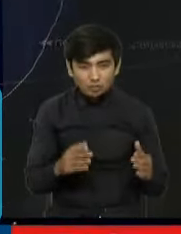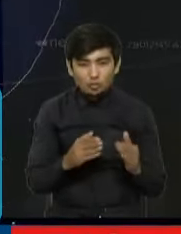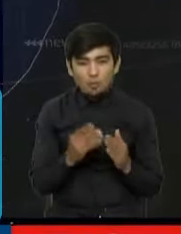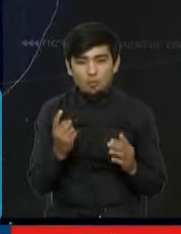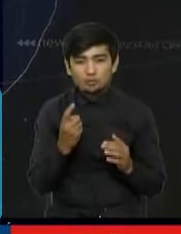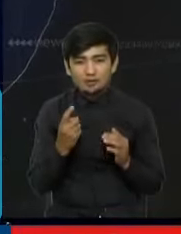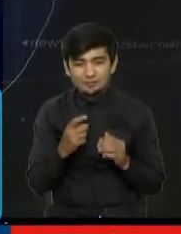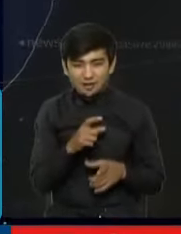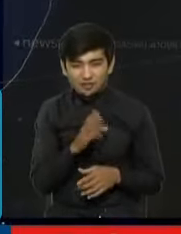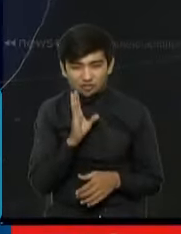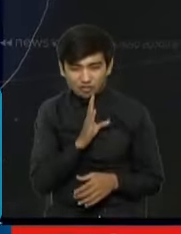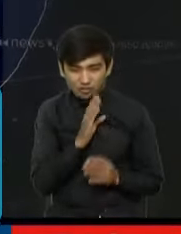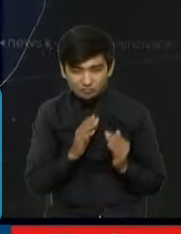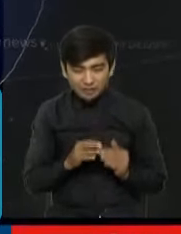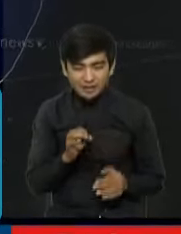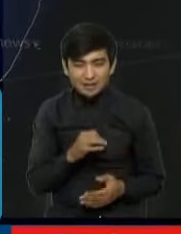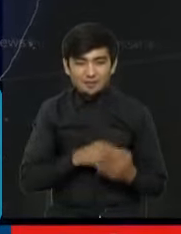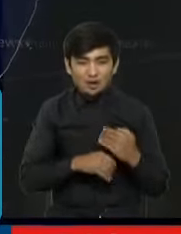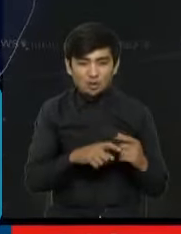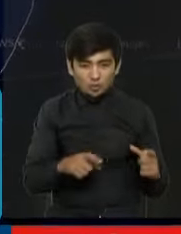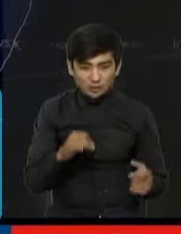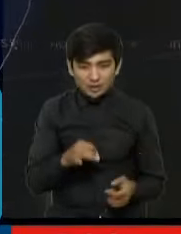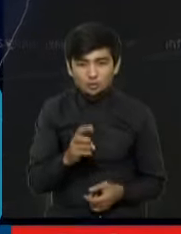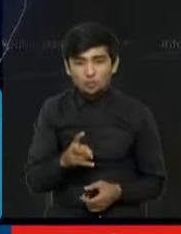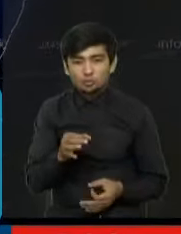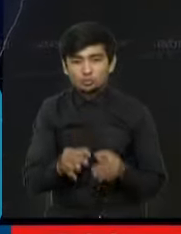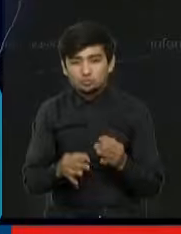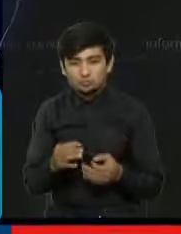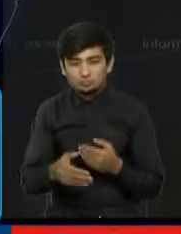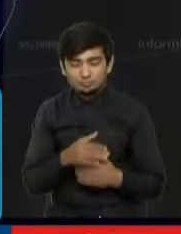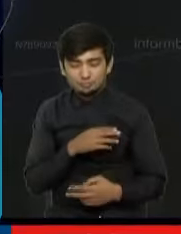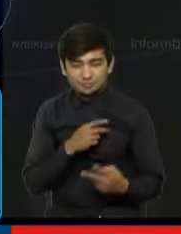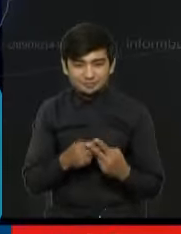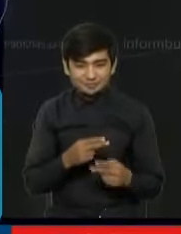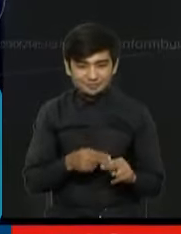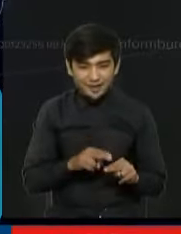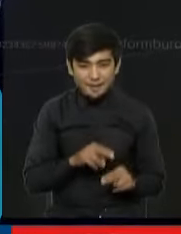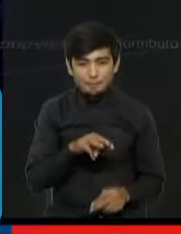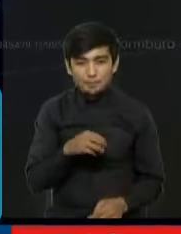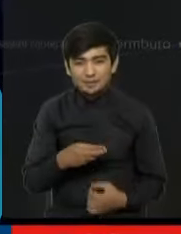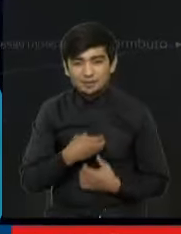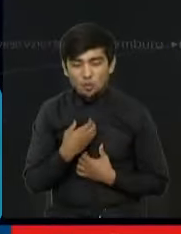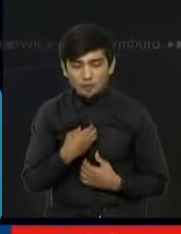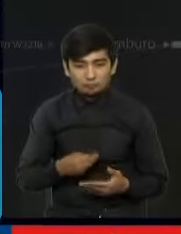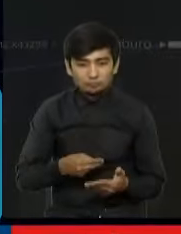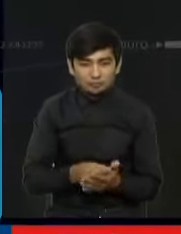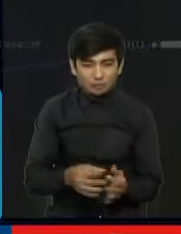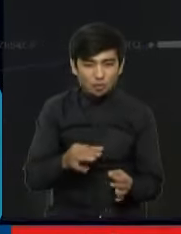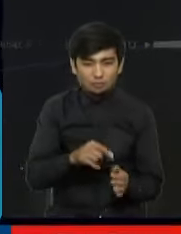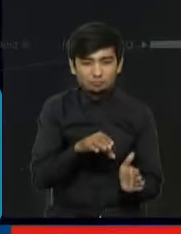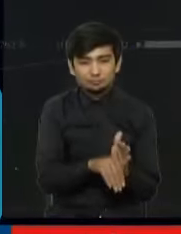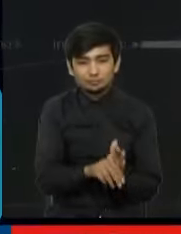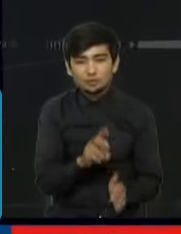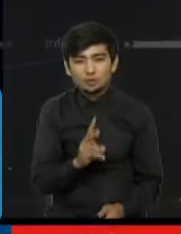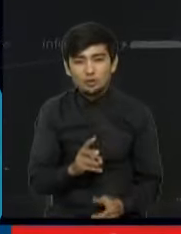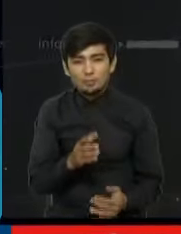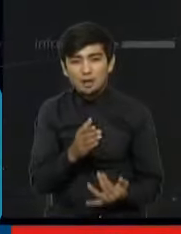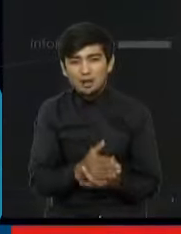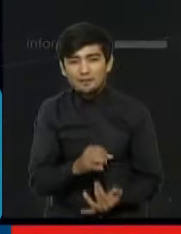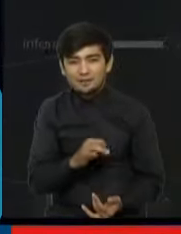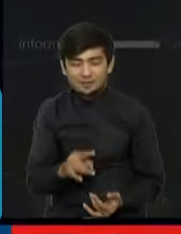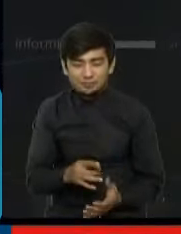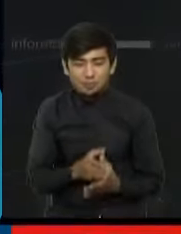мен мүгедектігі бар жандар және сотталғандар. Медициналық сақтандыру қорының ақпаратынша, бұл санаттағылардың жартысының